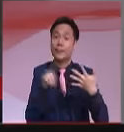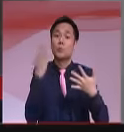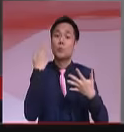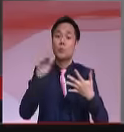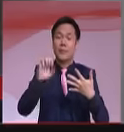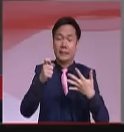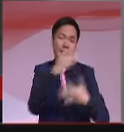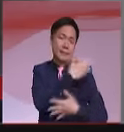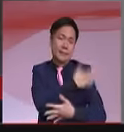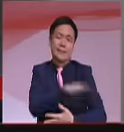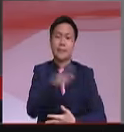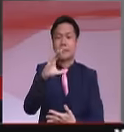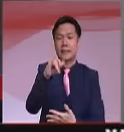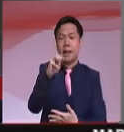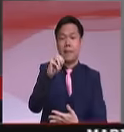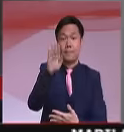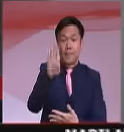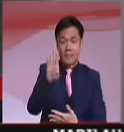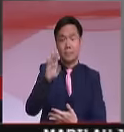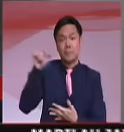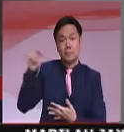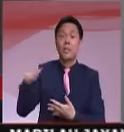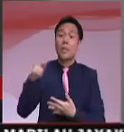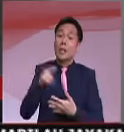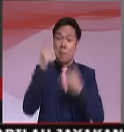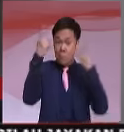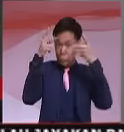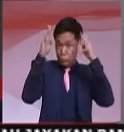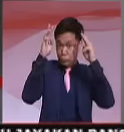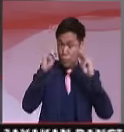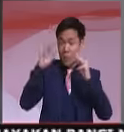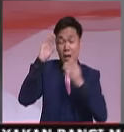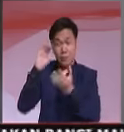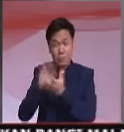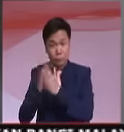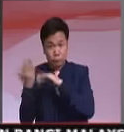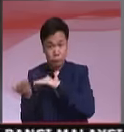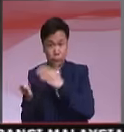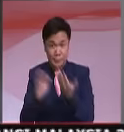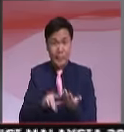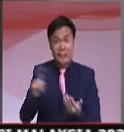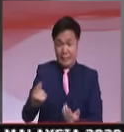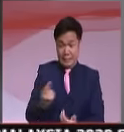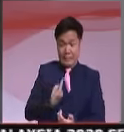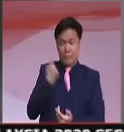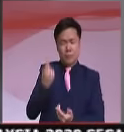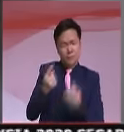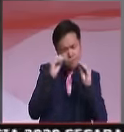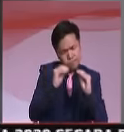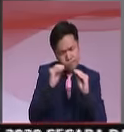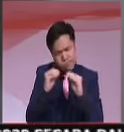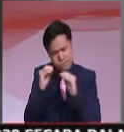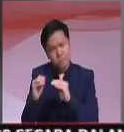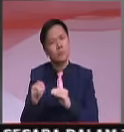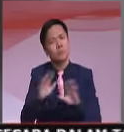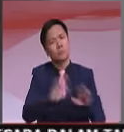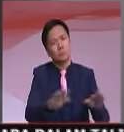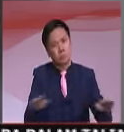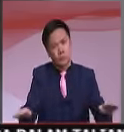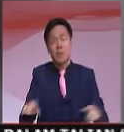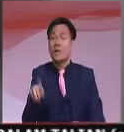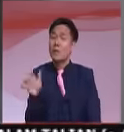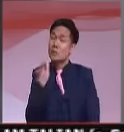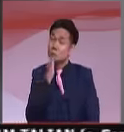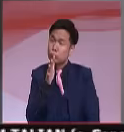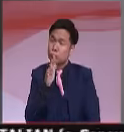Abdul Razak meninggal dunia tumpuan penuh diberikan oleh hama kepada tanggung jawab membesarkan dan mendidik anak-anak seorang